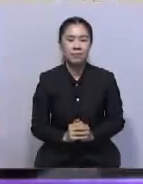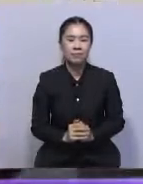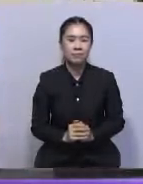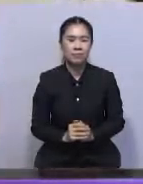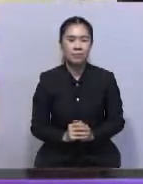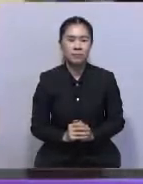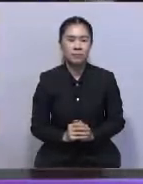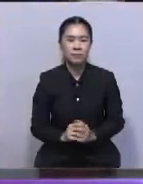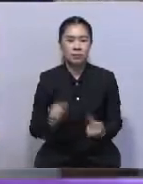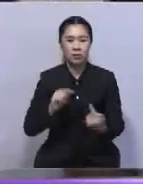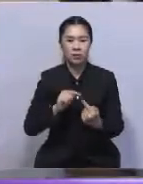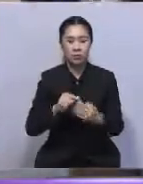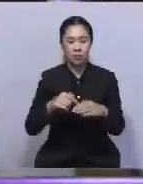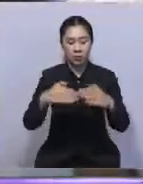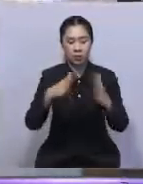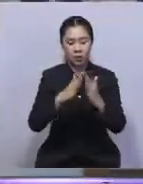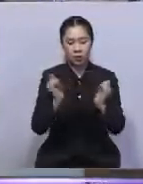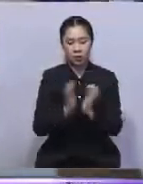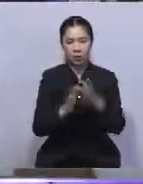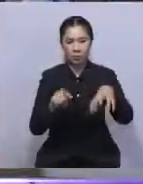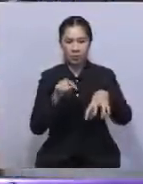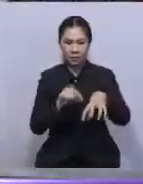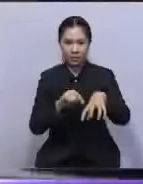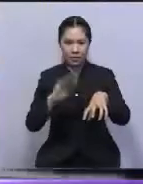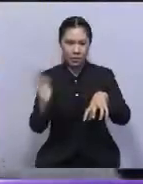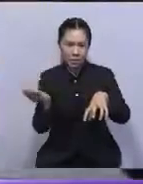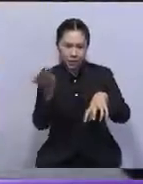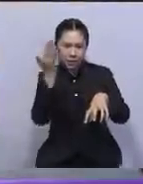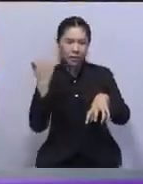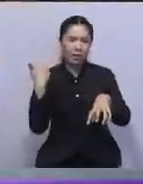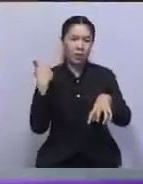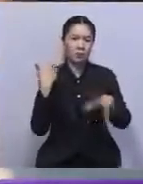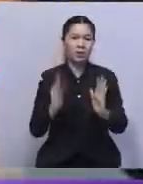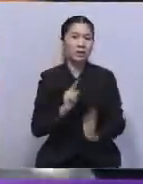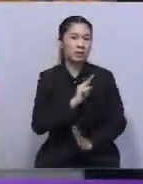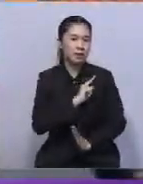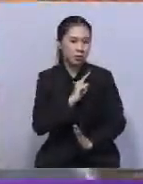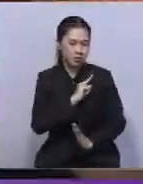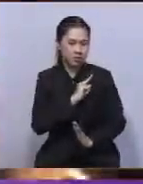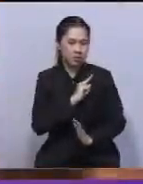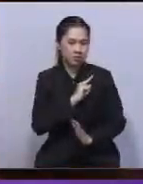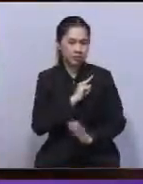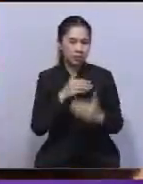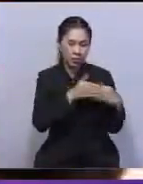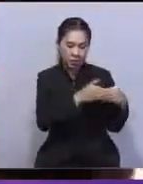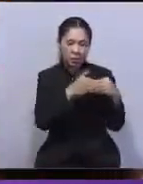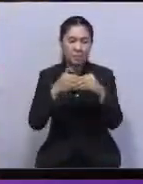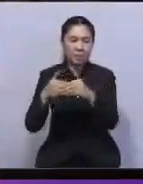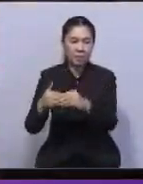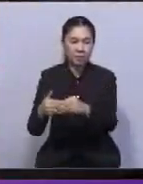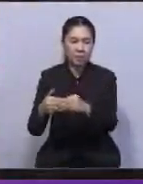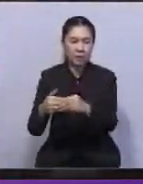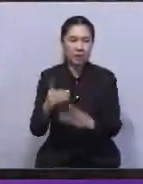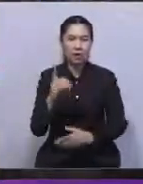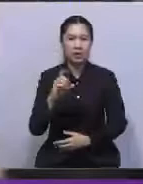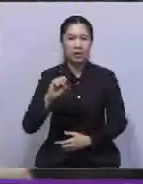สำหรับบรรยากาศด้านในวัดพระธรรมกายนะคะเมื่อช่วงเช้าที่ผ่านมาค่ะเจ้าหน้าที่วัดพระธรรมกายนำเจ้าหน้าที่กรมสอบสวนคดีพิ